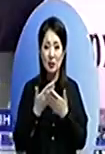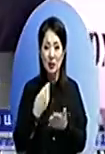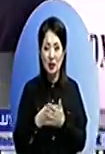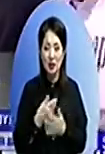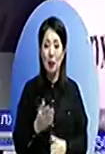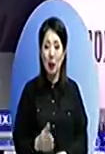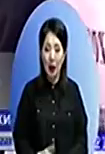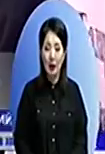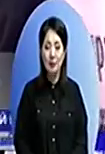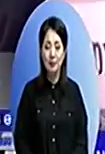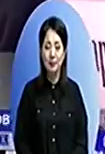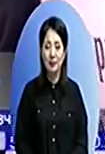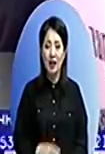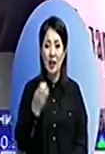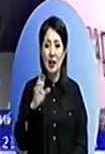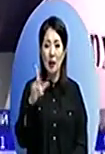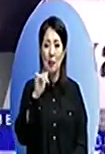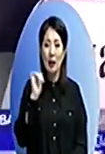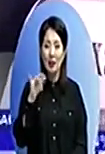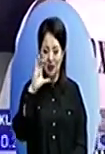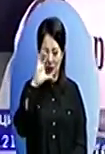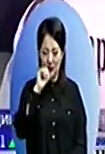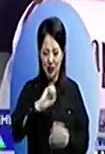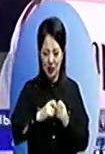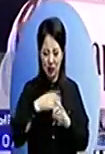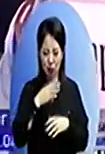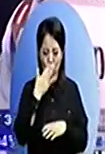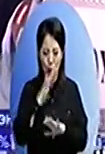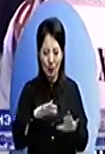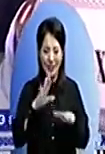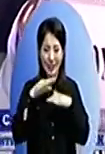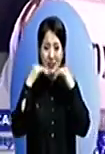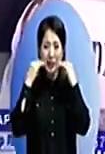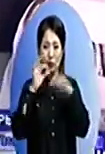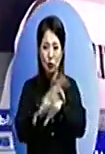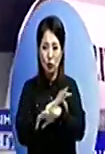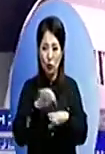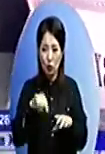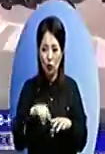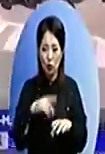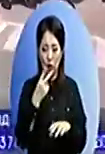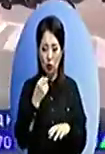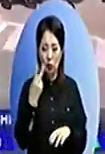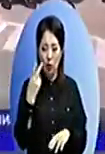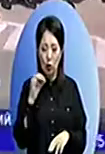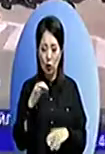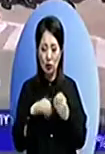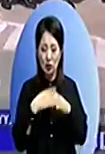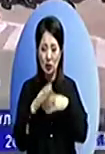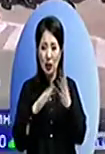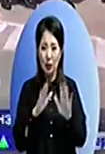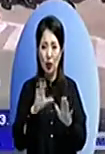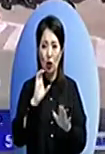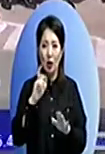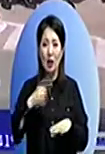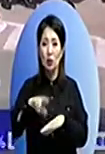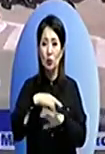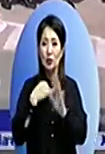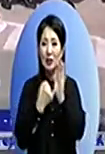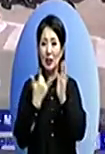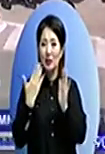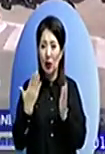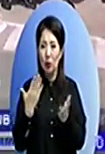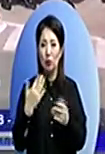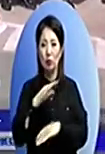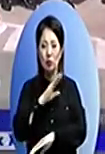байгаа. Нямбаатар сангаас хэрэгжүүлж байгаа хүүхдийн инээмсэглэл зорилттой төсөл 2020 оны дуустал хэрэгжин сонгон найхан дүүргийн 65